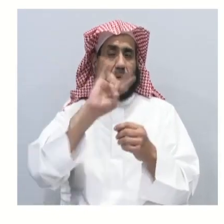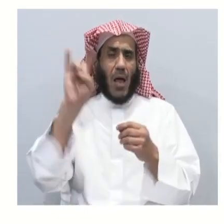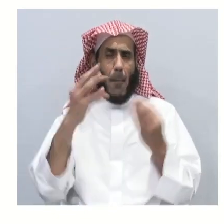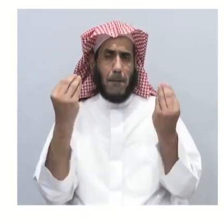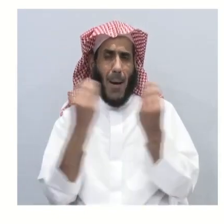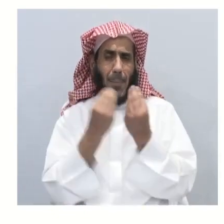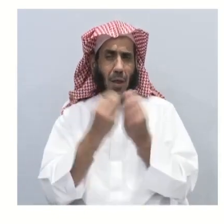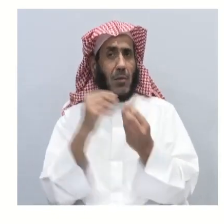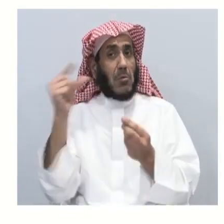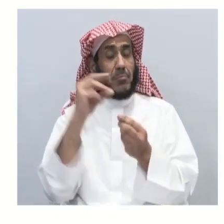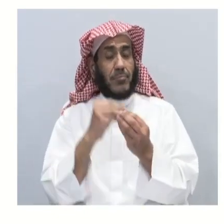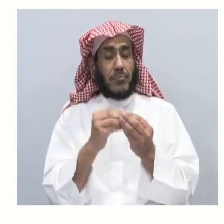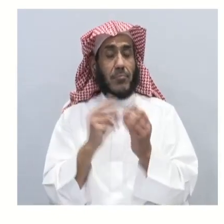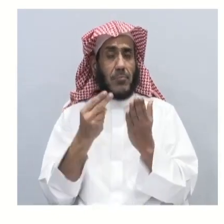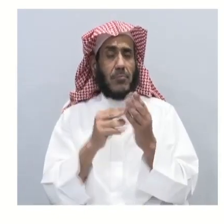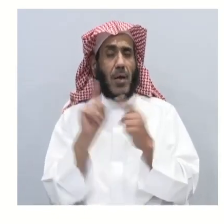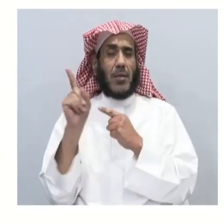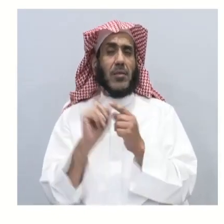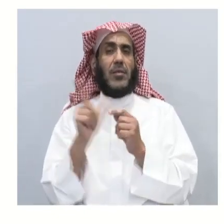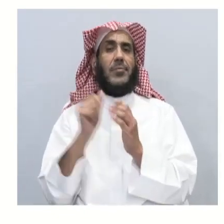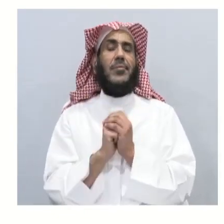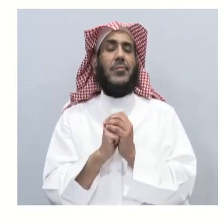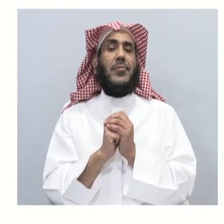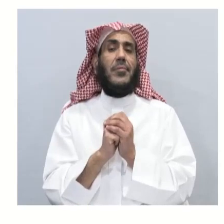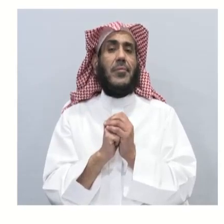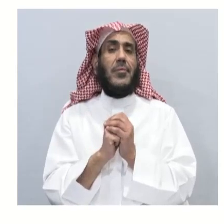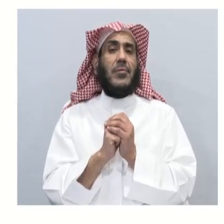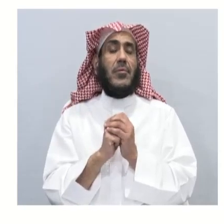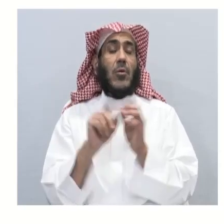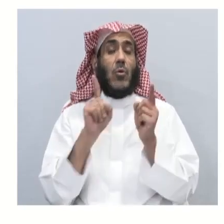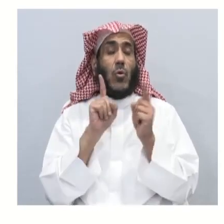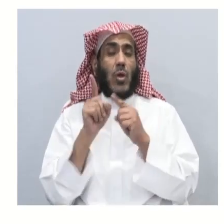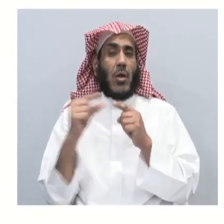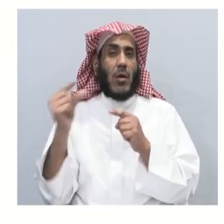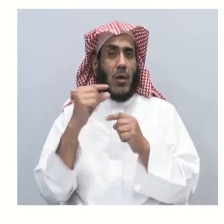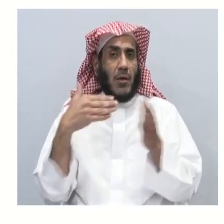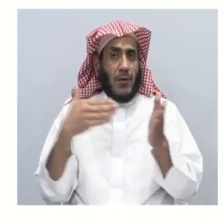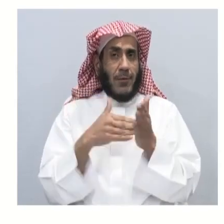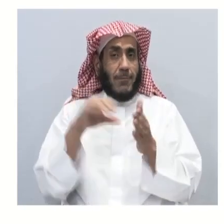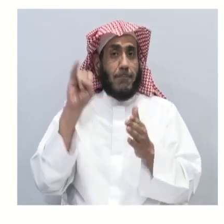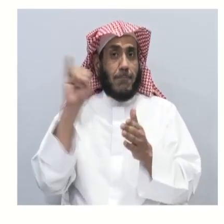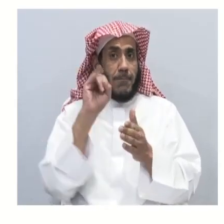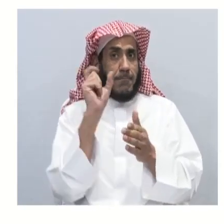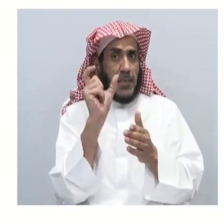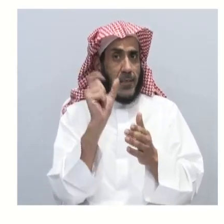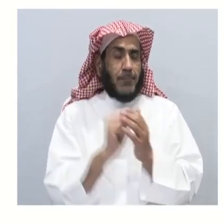بهذا الشكل بشكل صحيح. نلاحظ الكلمة الأخيرة ممن،